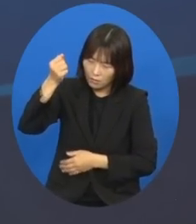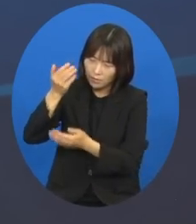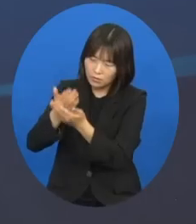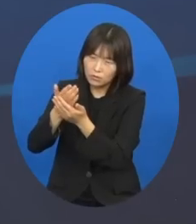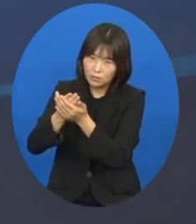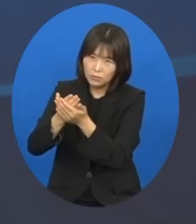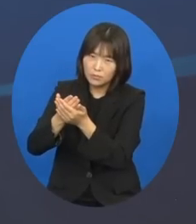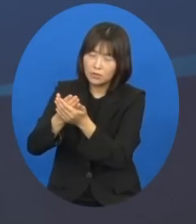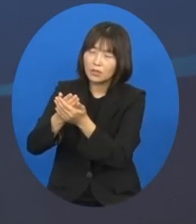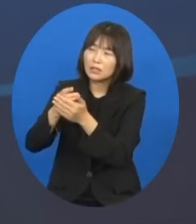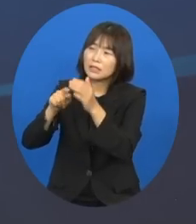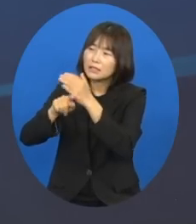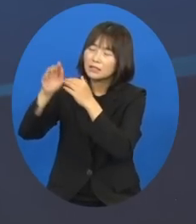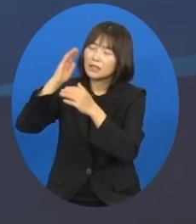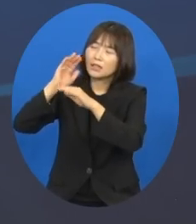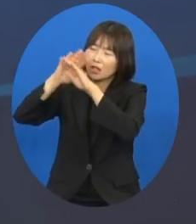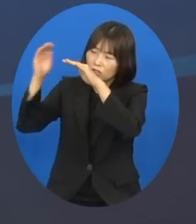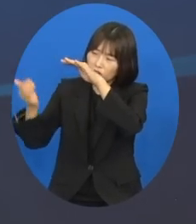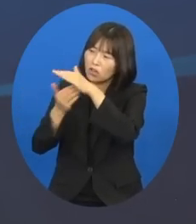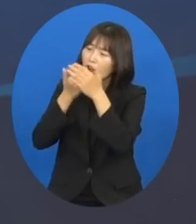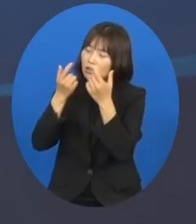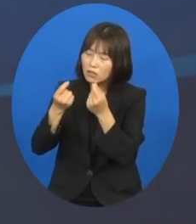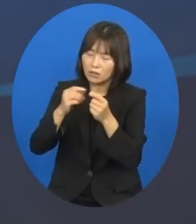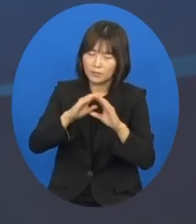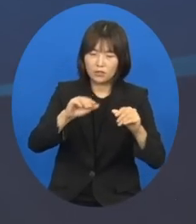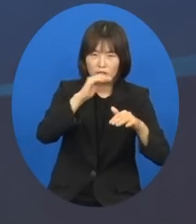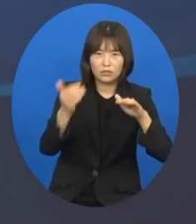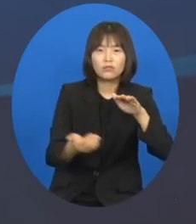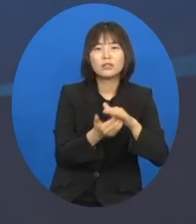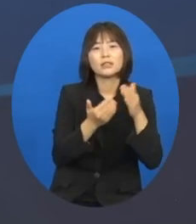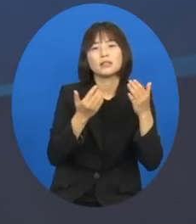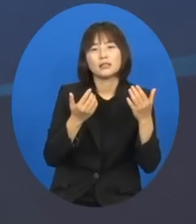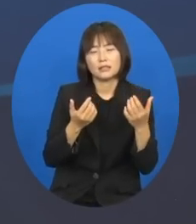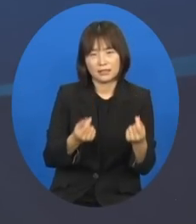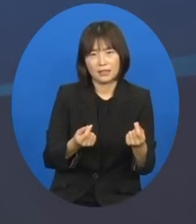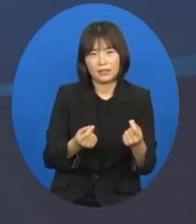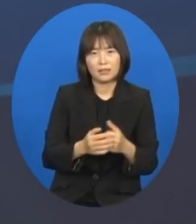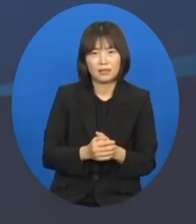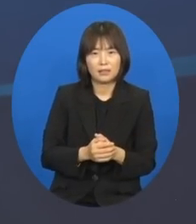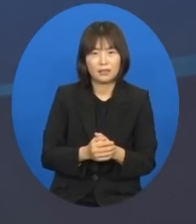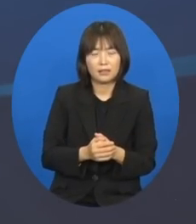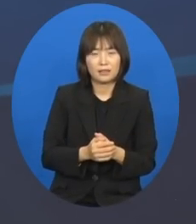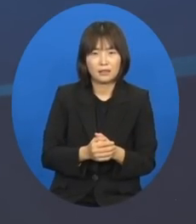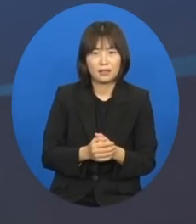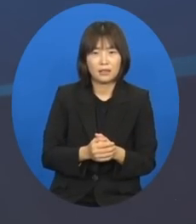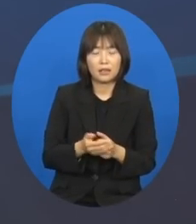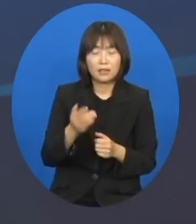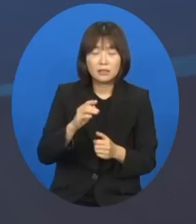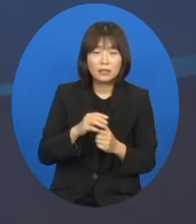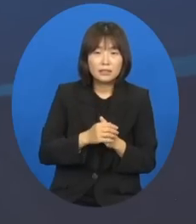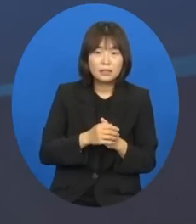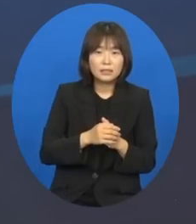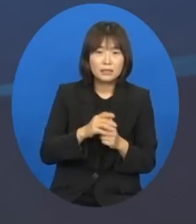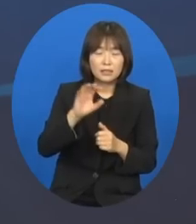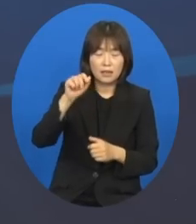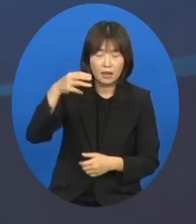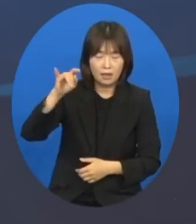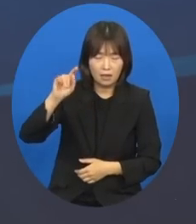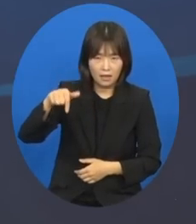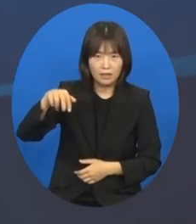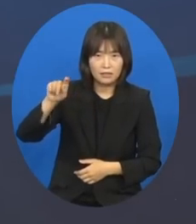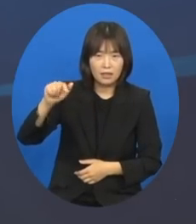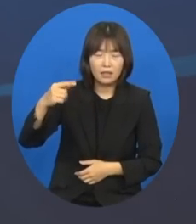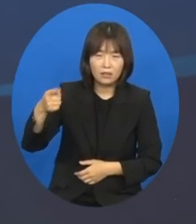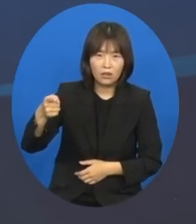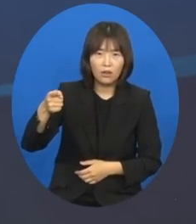뜻이 하늘에서 이룬 것 같이 땅에서도 이루어지리라 추억 같은 기도인데 알렉산더 시험에만의 말에 의하면 예수님이 우리에게